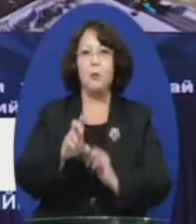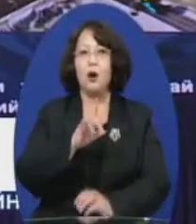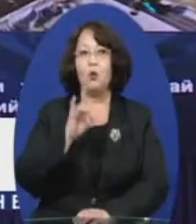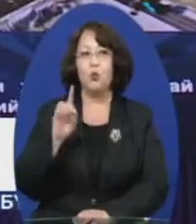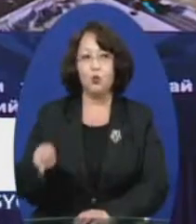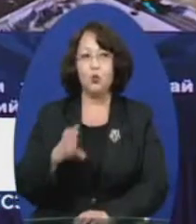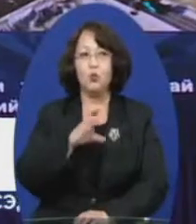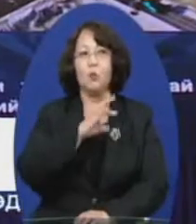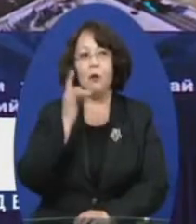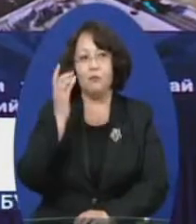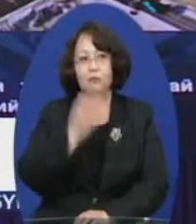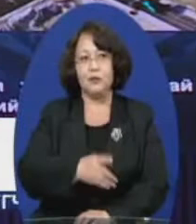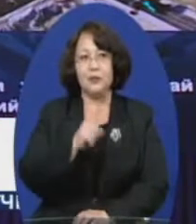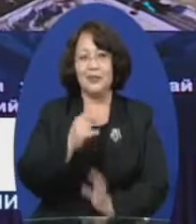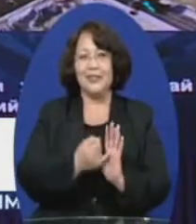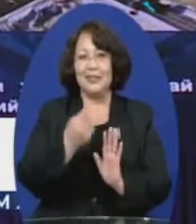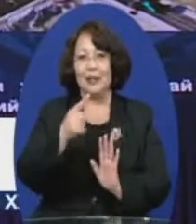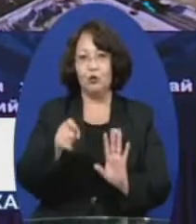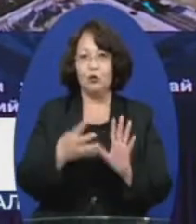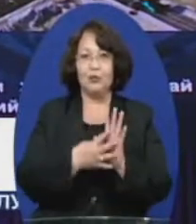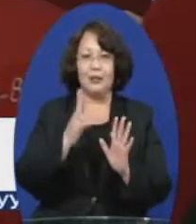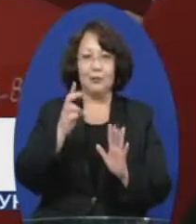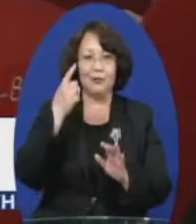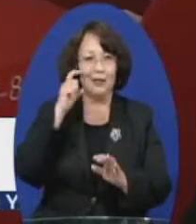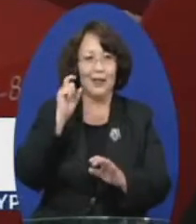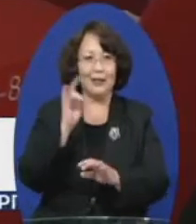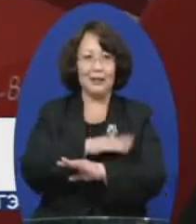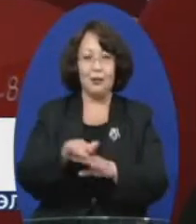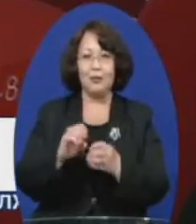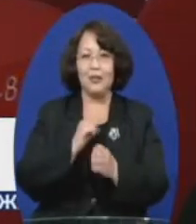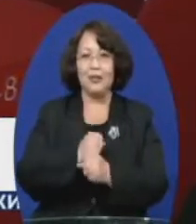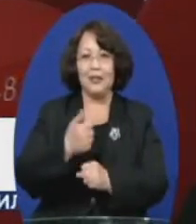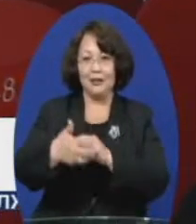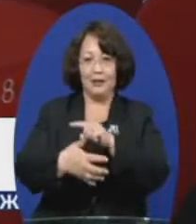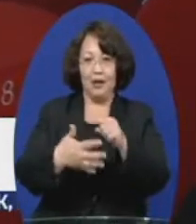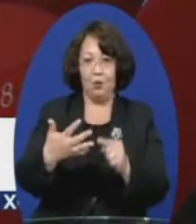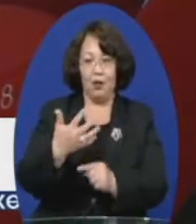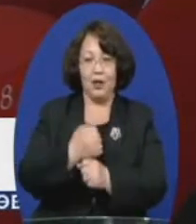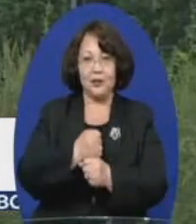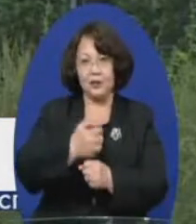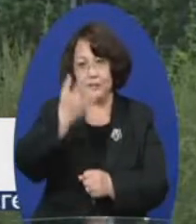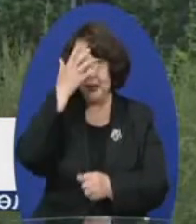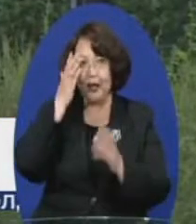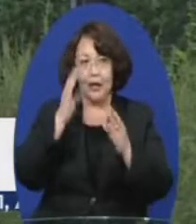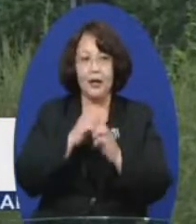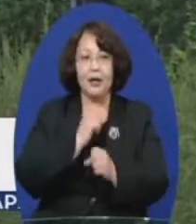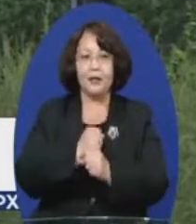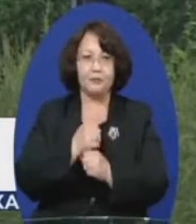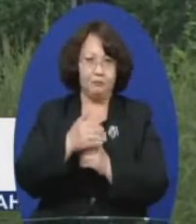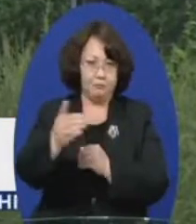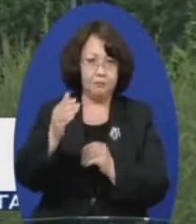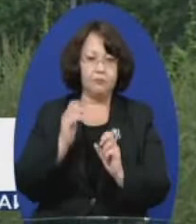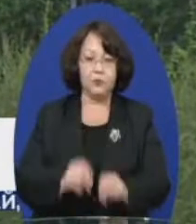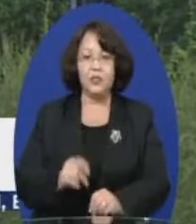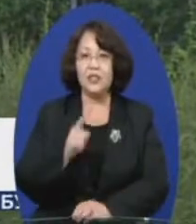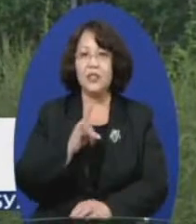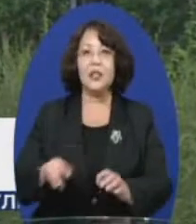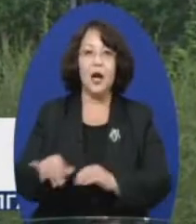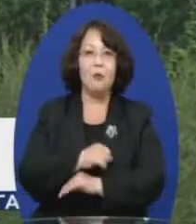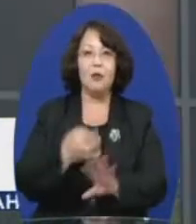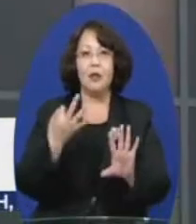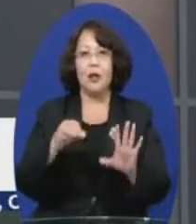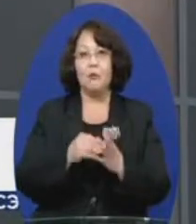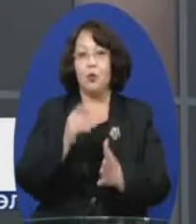сум чиглэлийн 61.9 км хатуу өчлөлттэй автоцсан барих зэрэг 5 ажлыг засгийн газар анхаарч ажиллахаарллаа. Харин Хинти